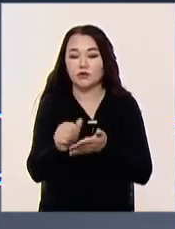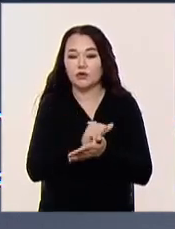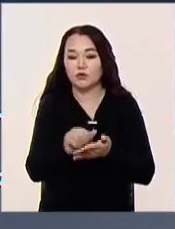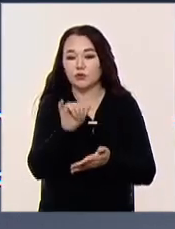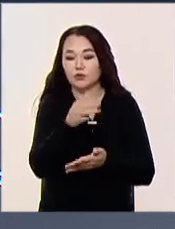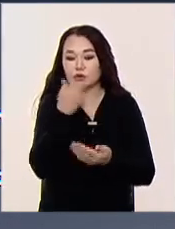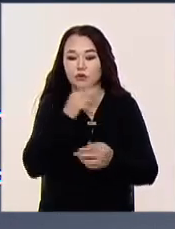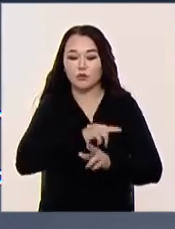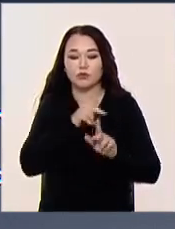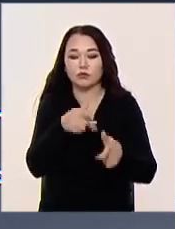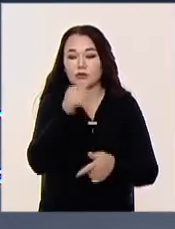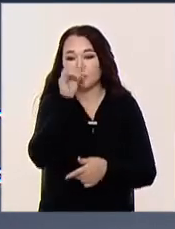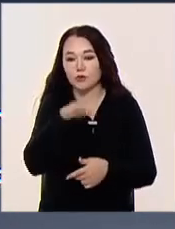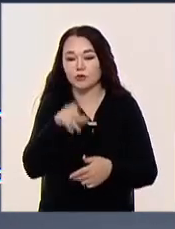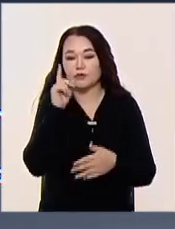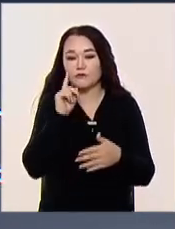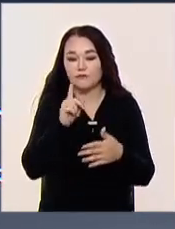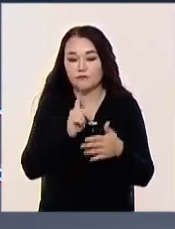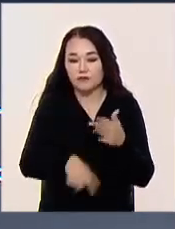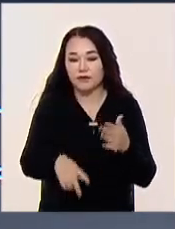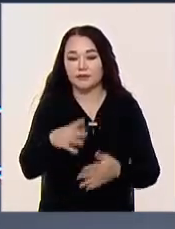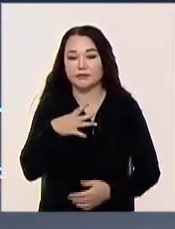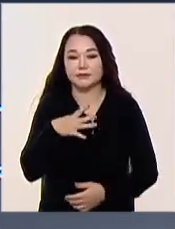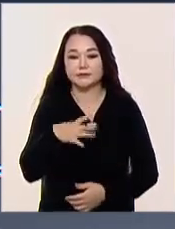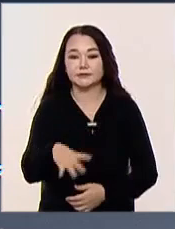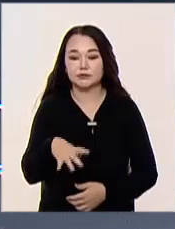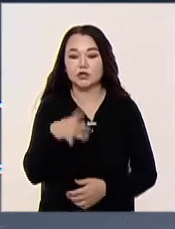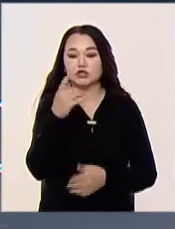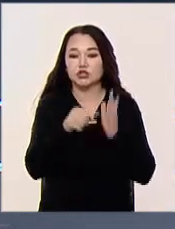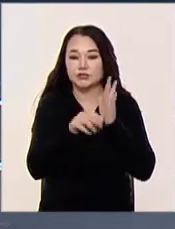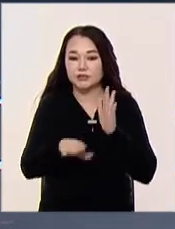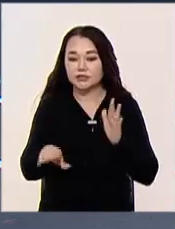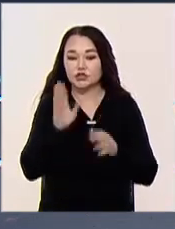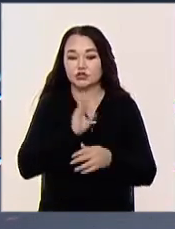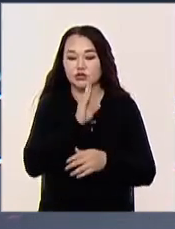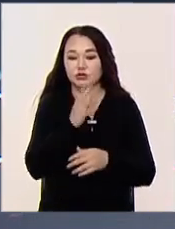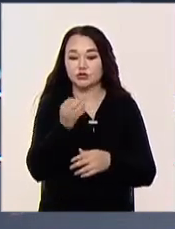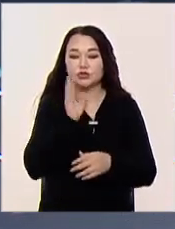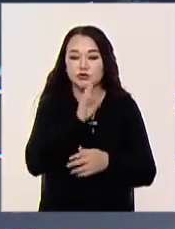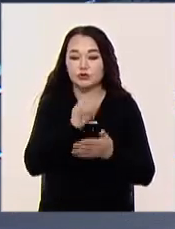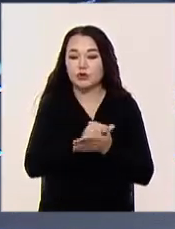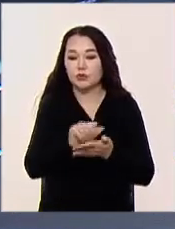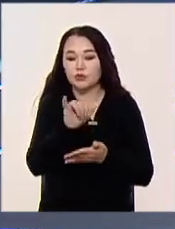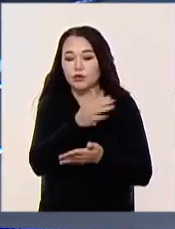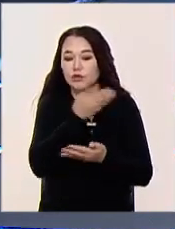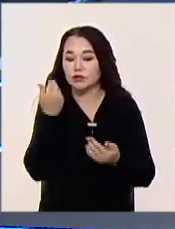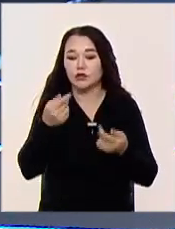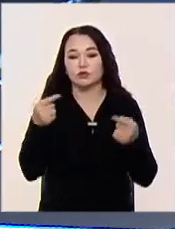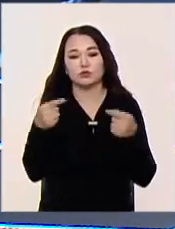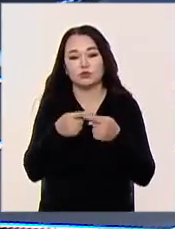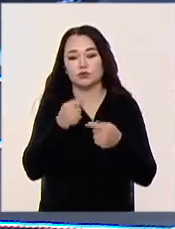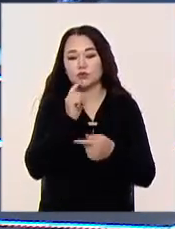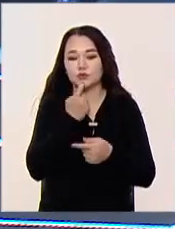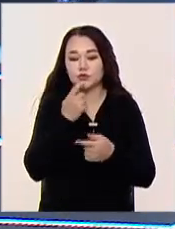тұра алмадым дегені де сенбеске амал жоқ. Алты балалы әйелдің, әрі құжаты жоқ әйелдің жұмысқа тұруы расында да қиын. Ол